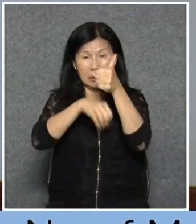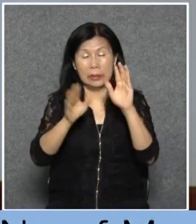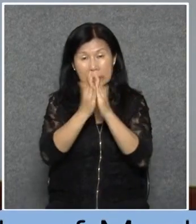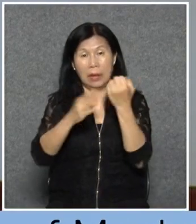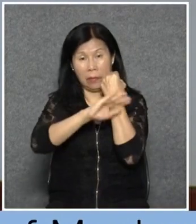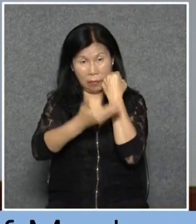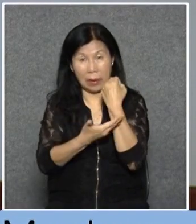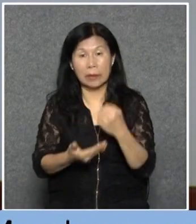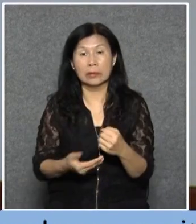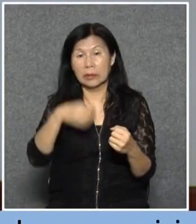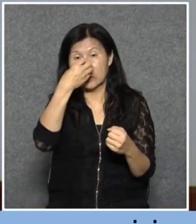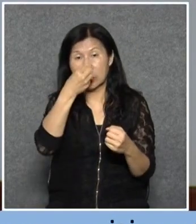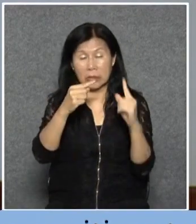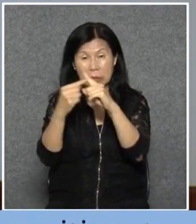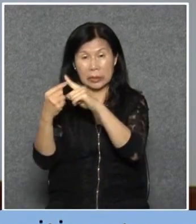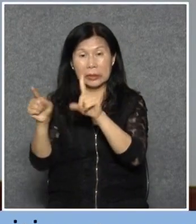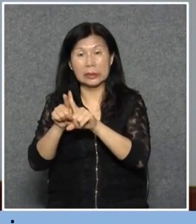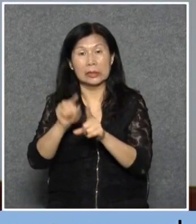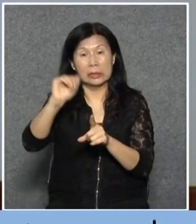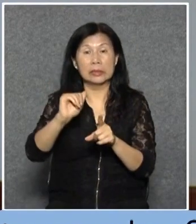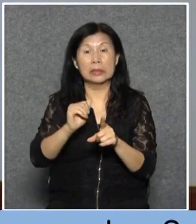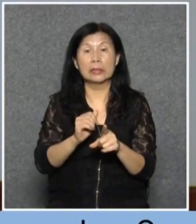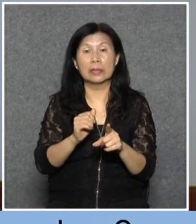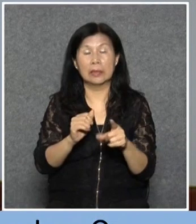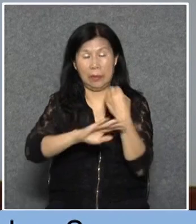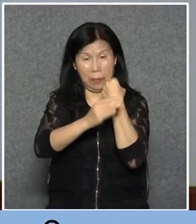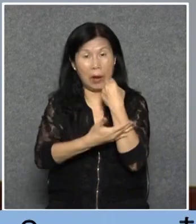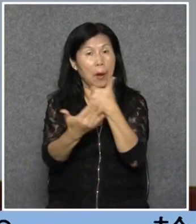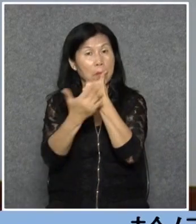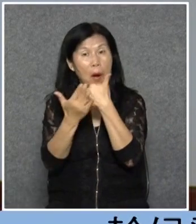35条？香港居民有權得到秘密法律諮詢。